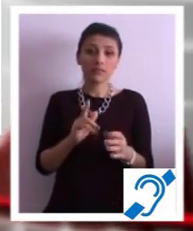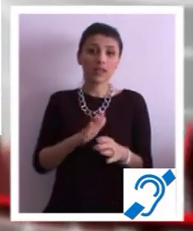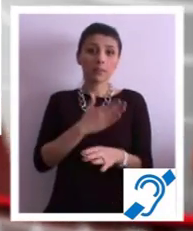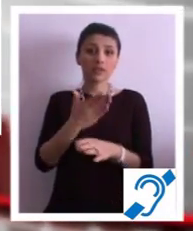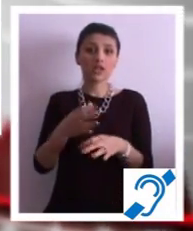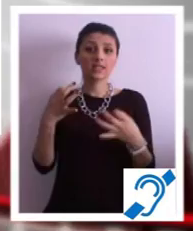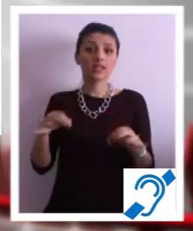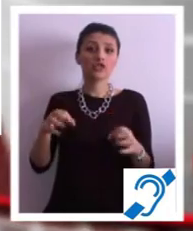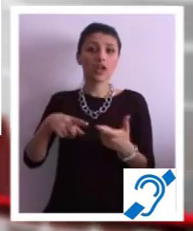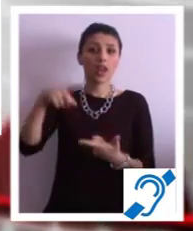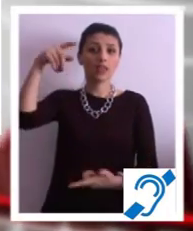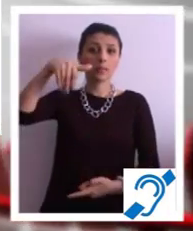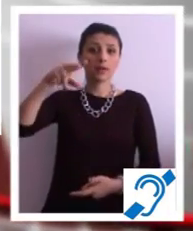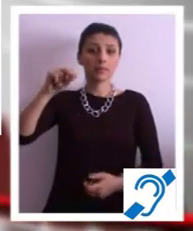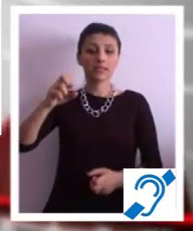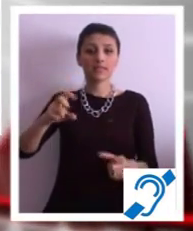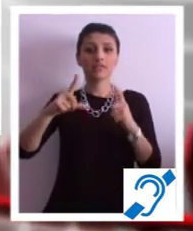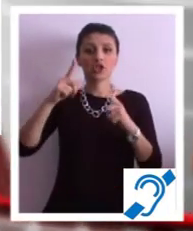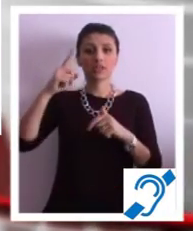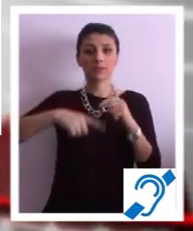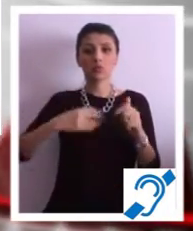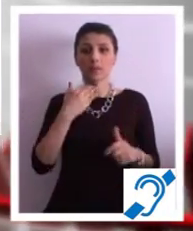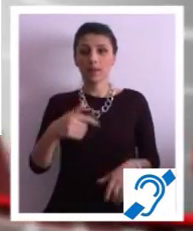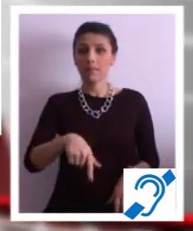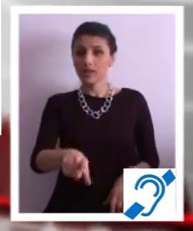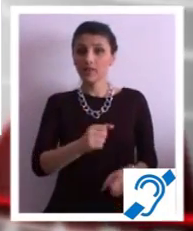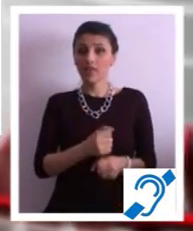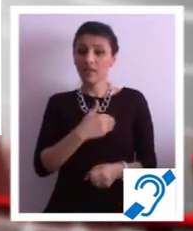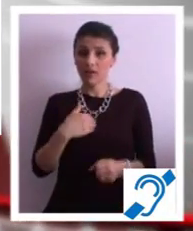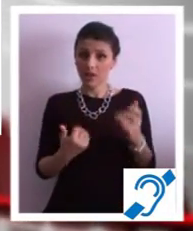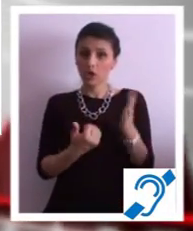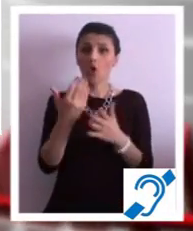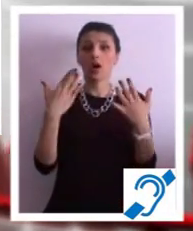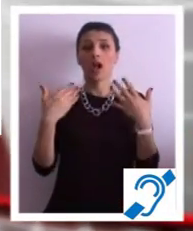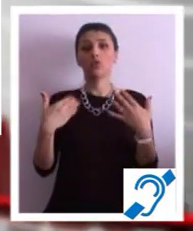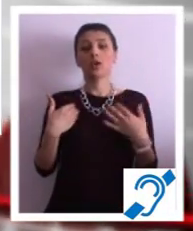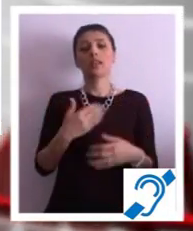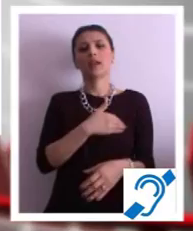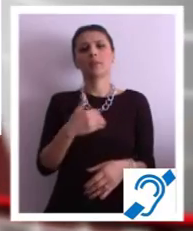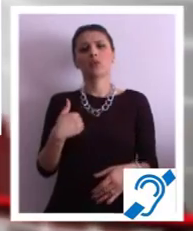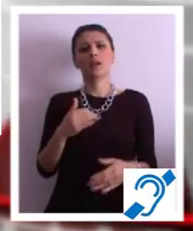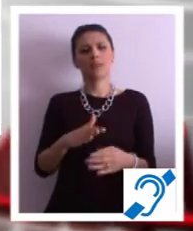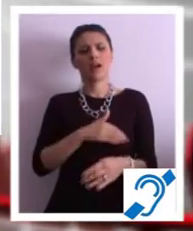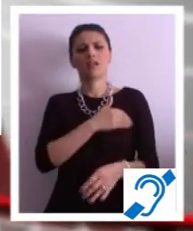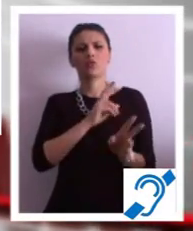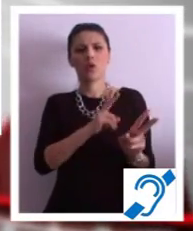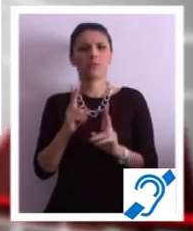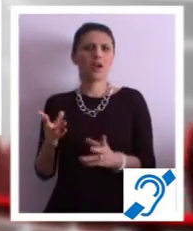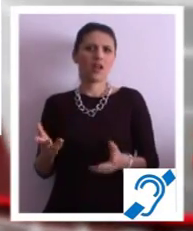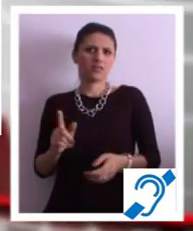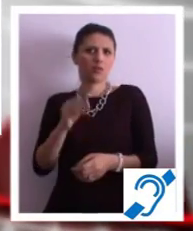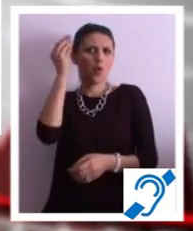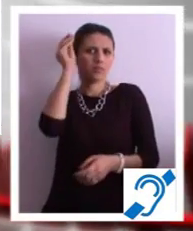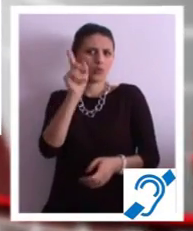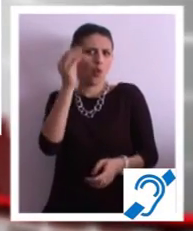depășească 10 litri pe metru pătrat. Spre sfârșitul săptămânii, vremea va deveni din nou călduroasă, cu temperaturi mult mai ridicate decât în mod obișnuit